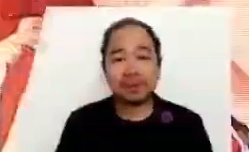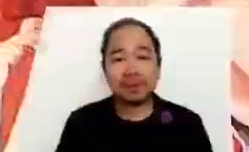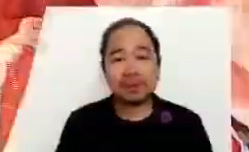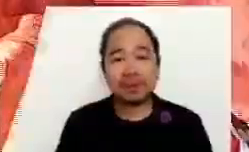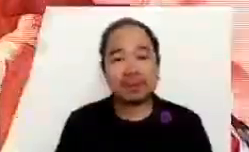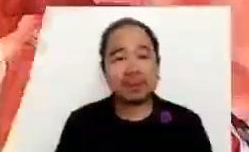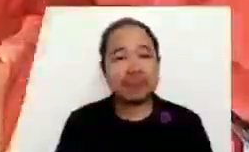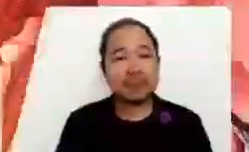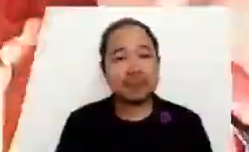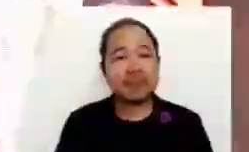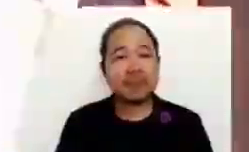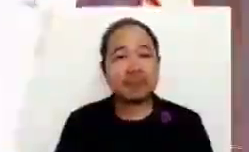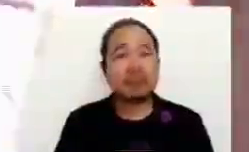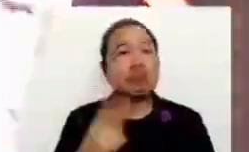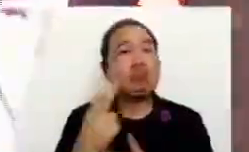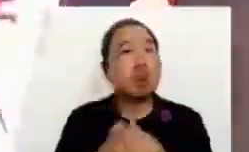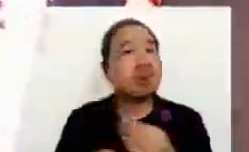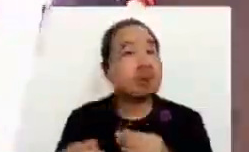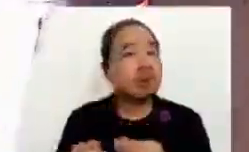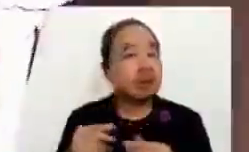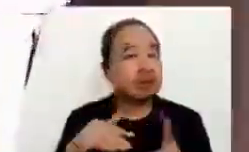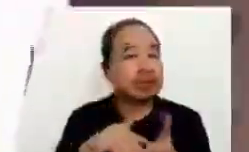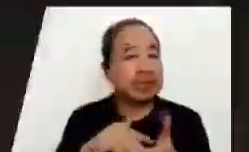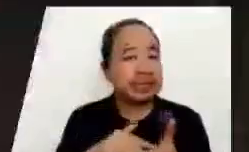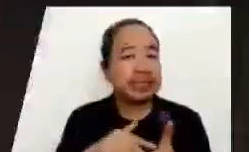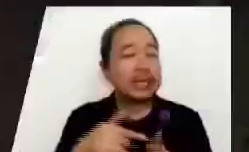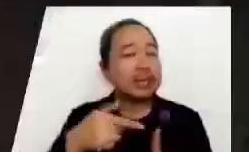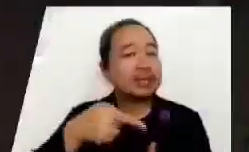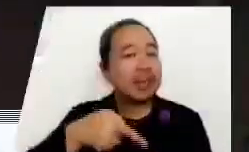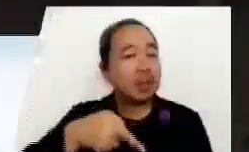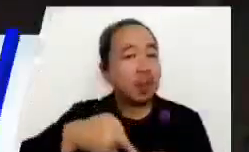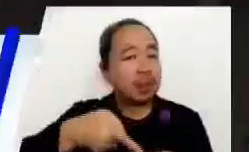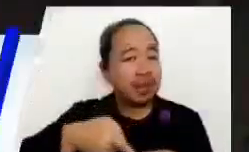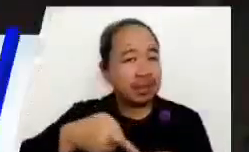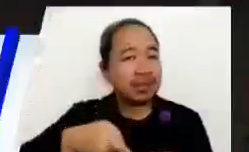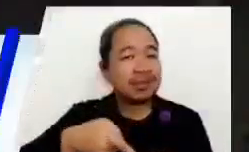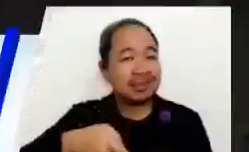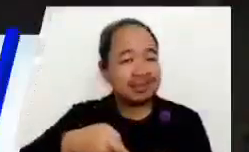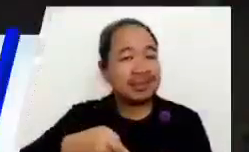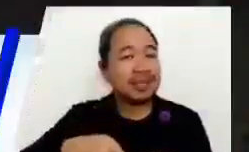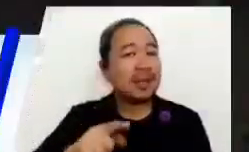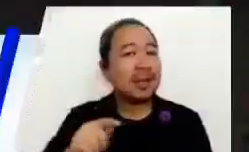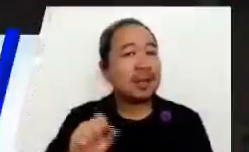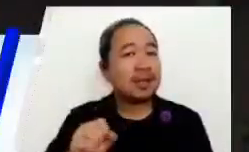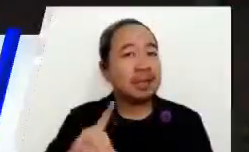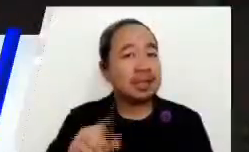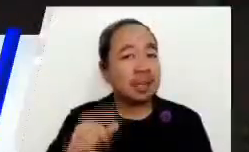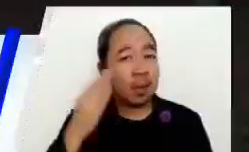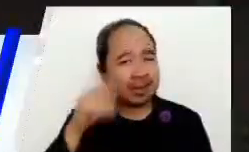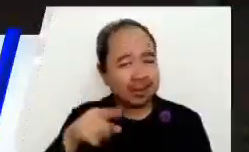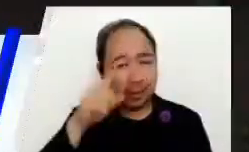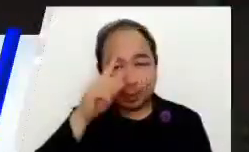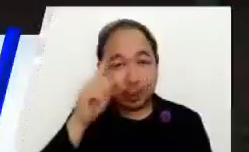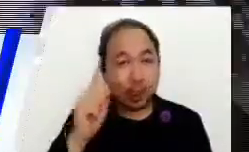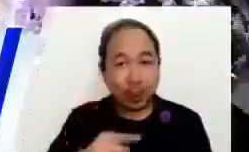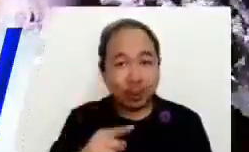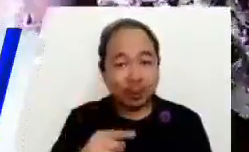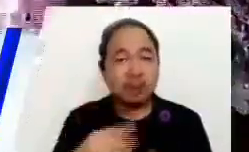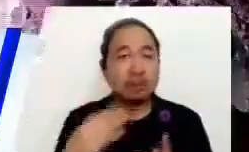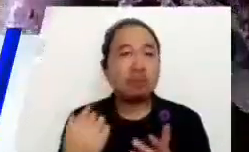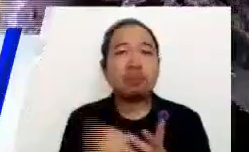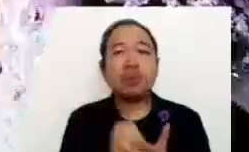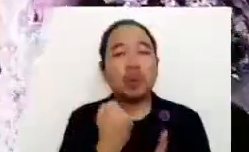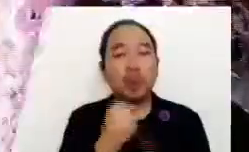Parehong nag-aaral ng welding sa TESDA sina Jam at Erwin. Ang kanila kasing target. Magkaroon po ng opportunity sa Canada